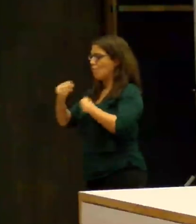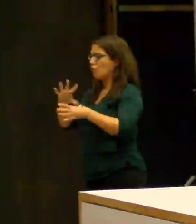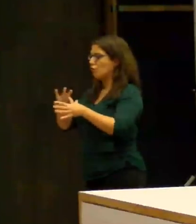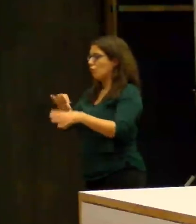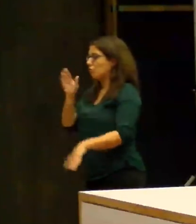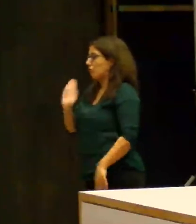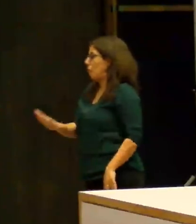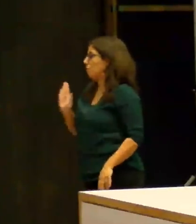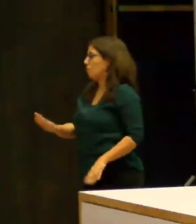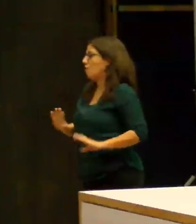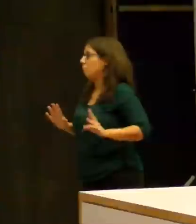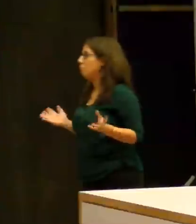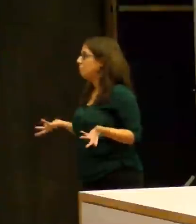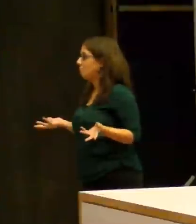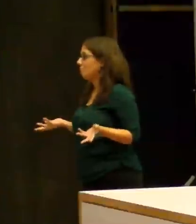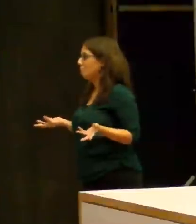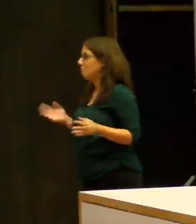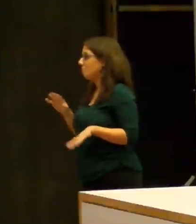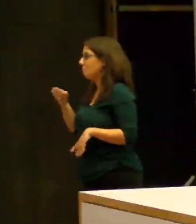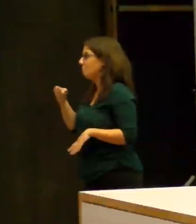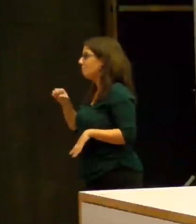de la viande, comme dirait Tobias Lennert,